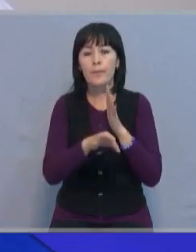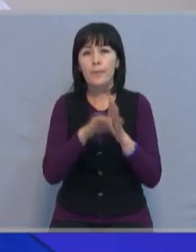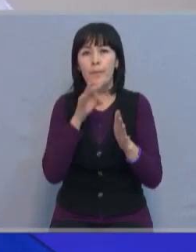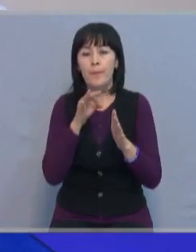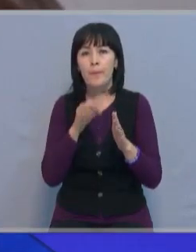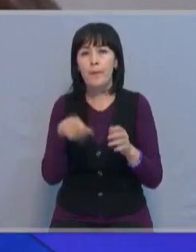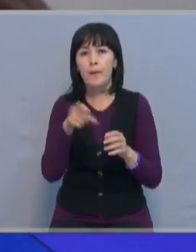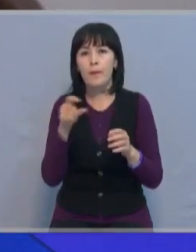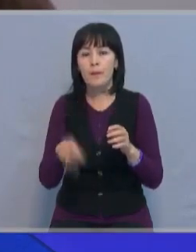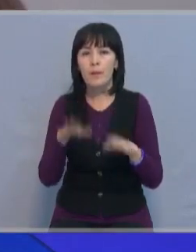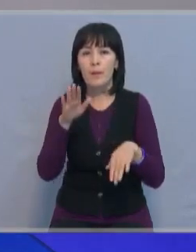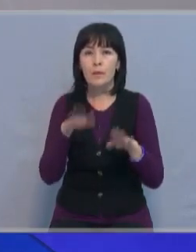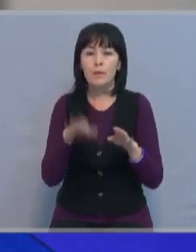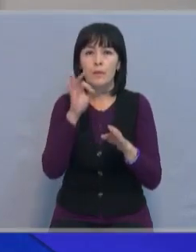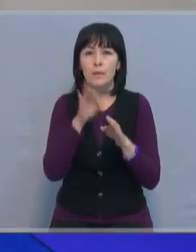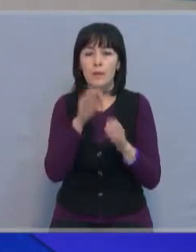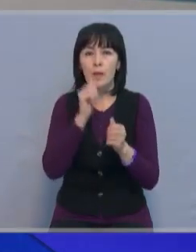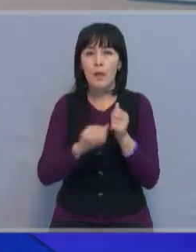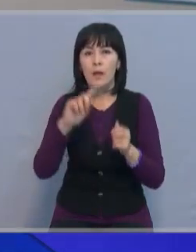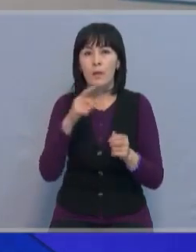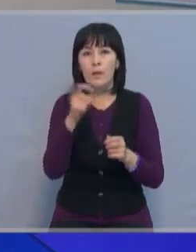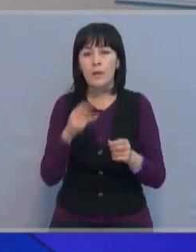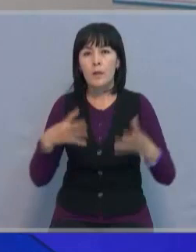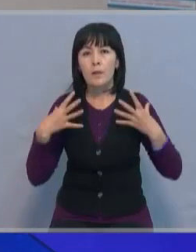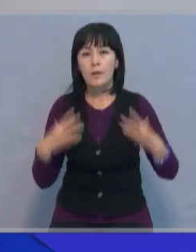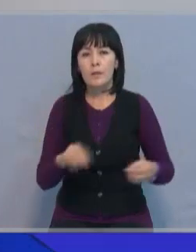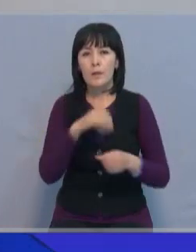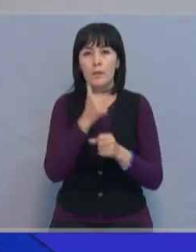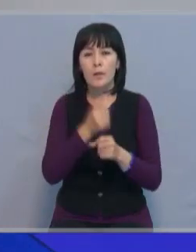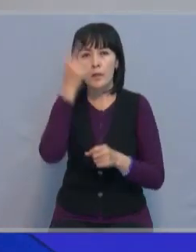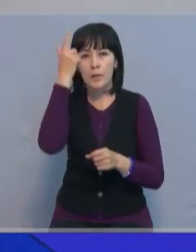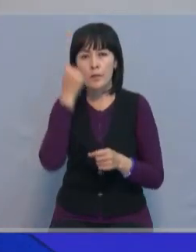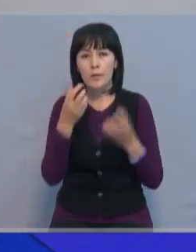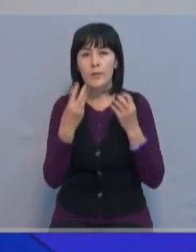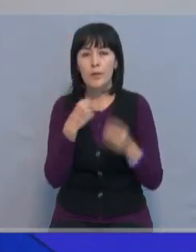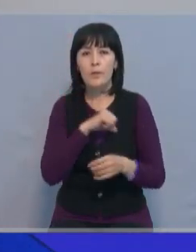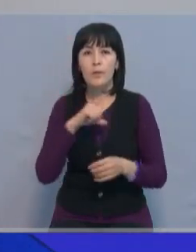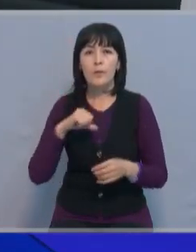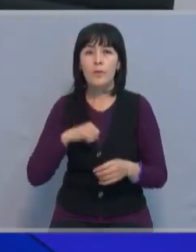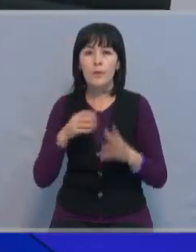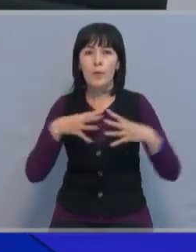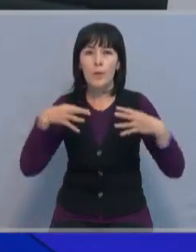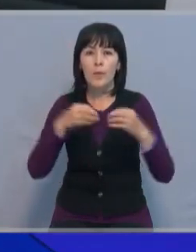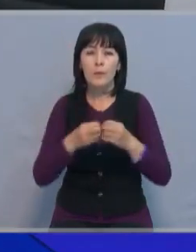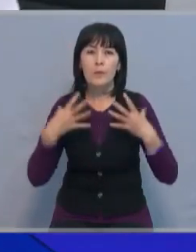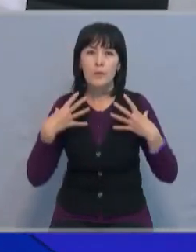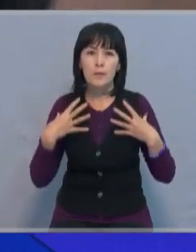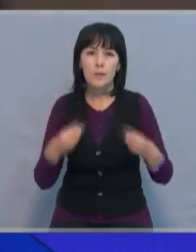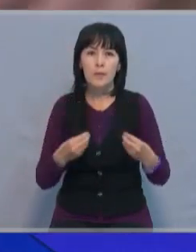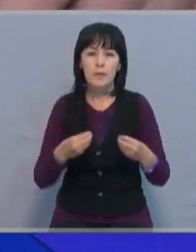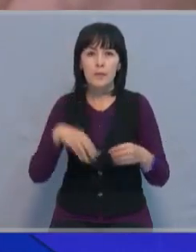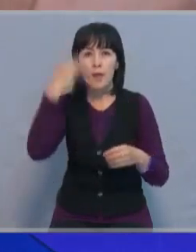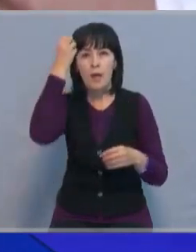азаматтарға ыңғайлы жағдай тудырады. Себебі әрбір тұлға денсаулықтың маңыздылығын түсінеді. Және өзінің, отбасының денсаулығын